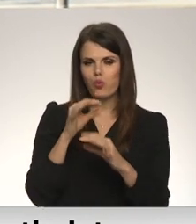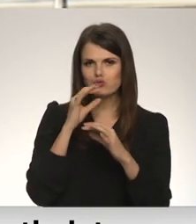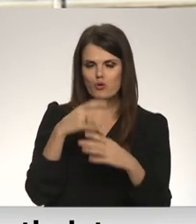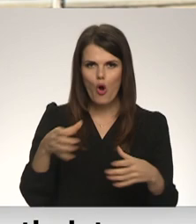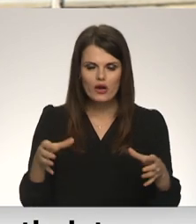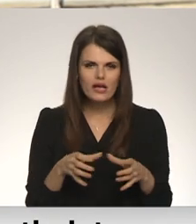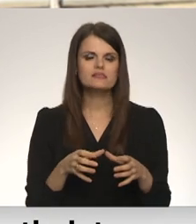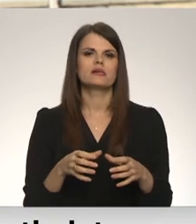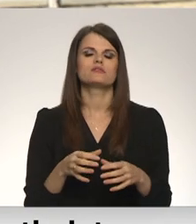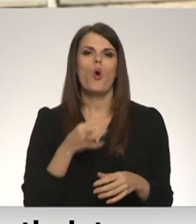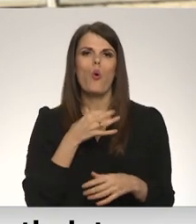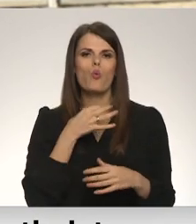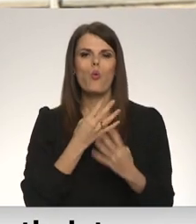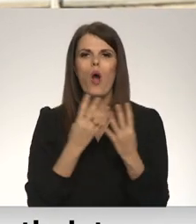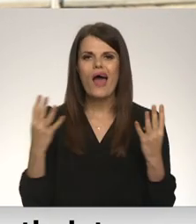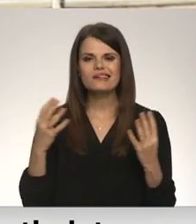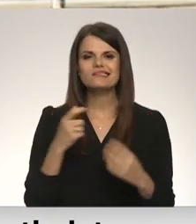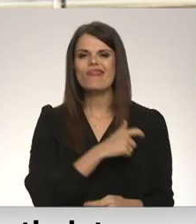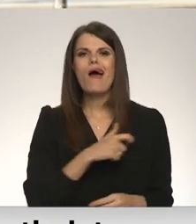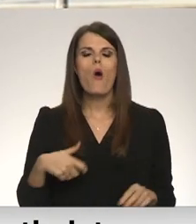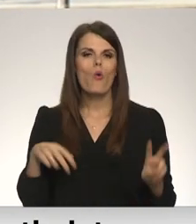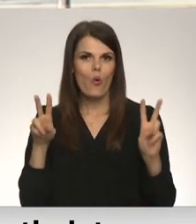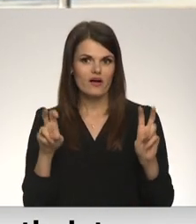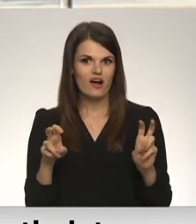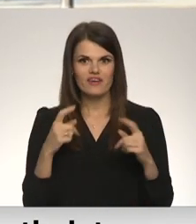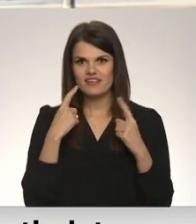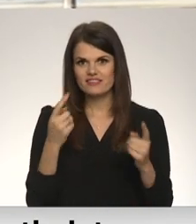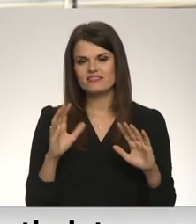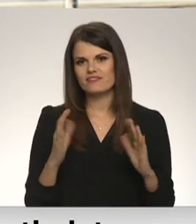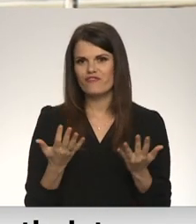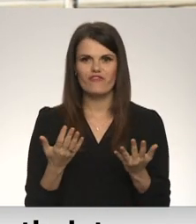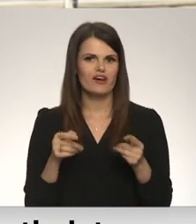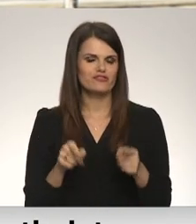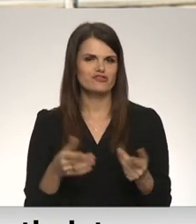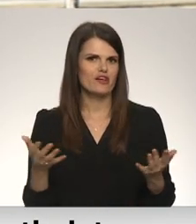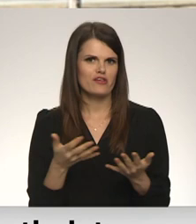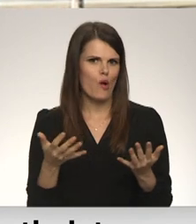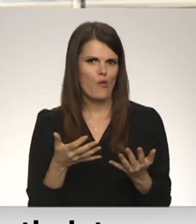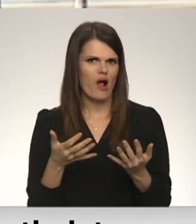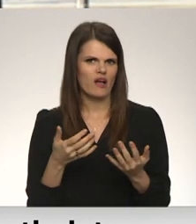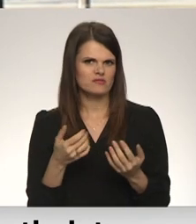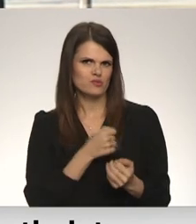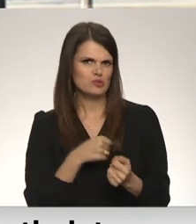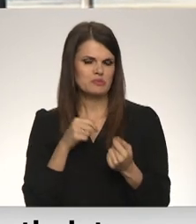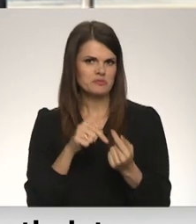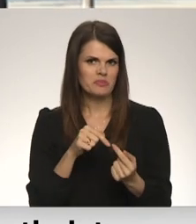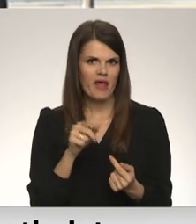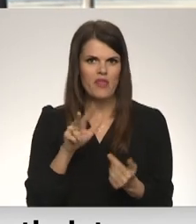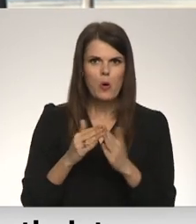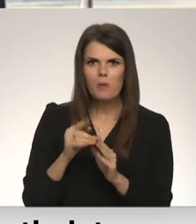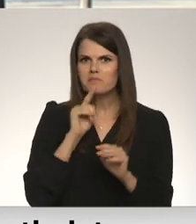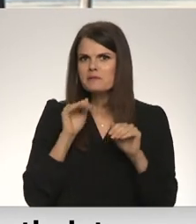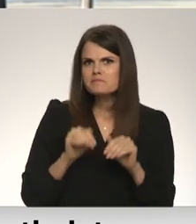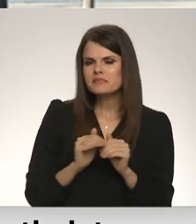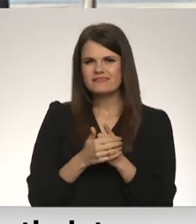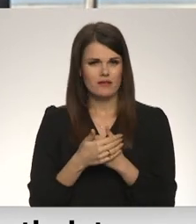orķestris un koris Daugava. Tāpēc, nu, es nezinu, vai šeit ir kāds nosodījums Daugavpilī, ka Daugavpils kaut ko klusē vai